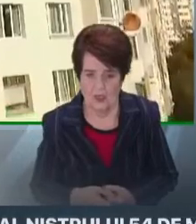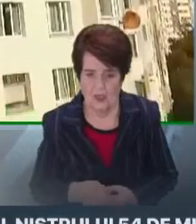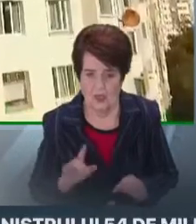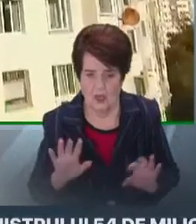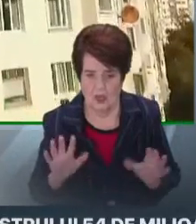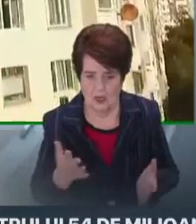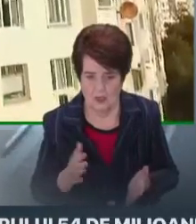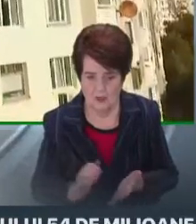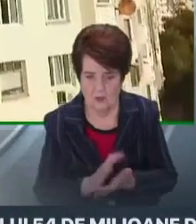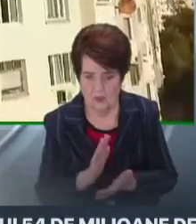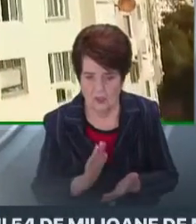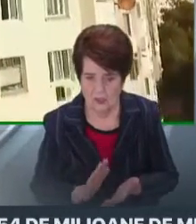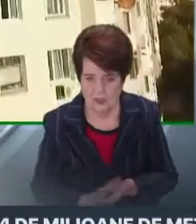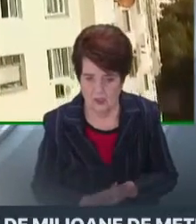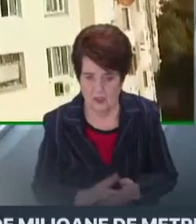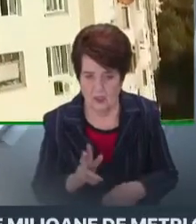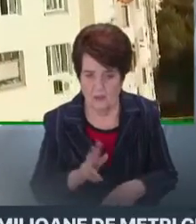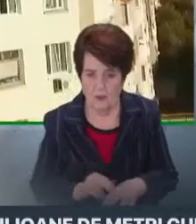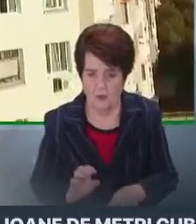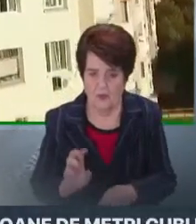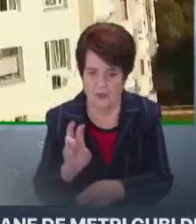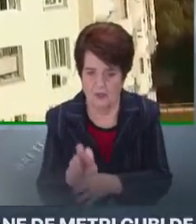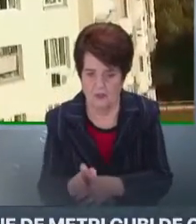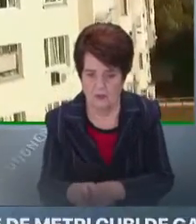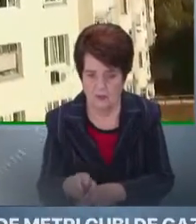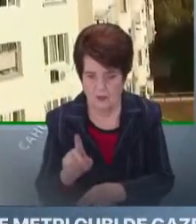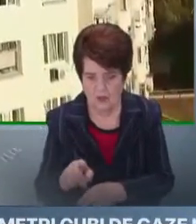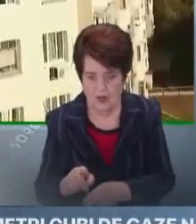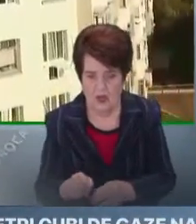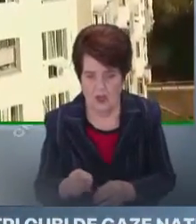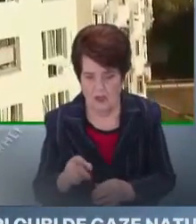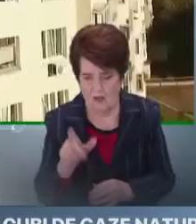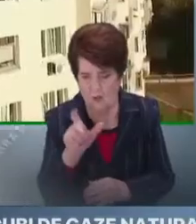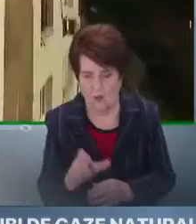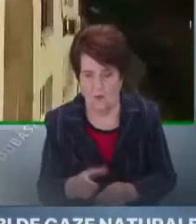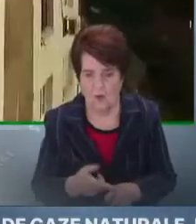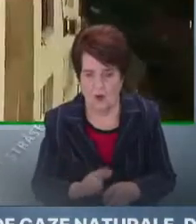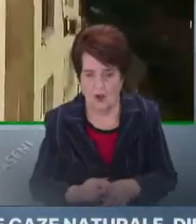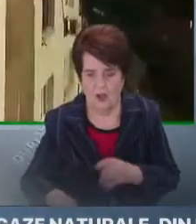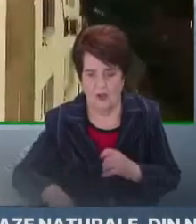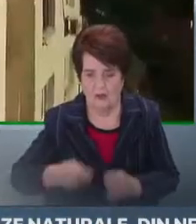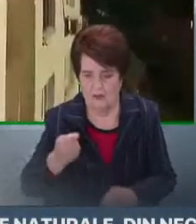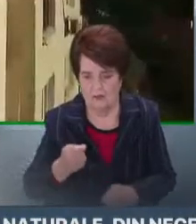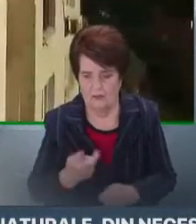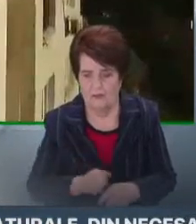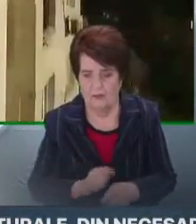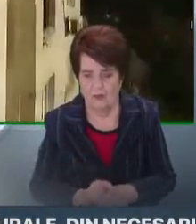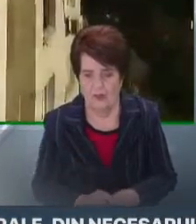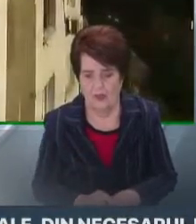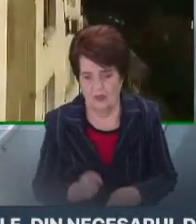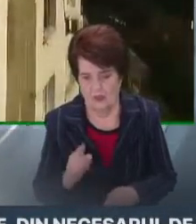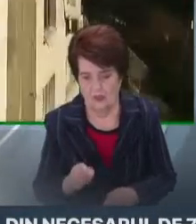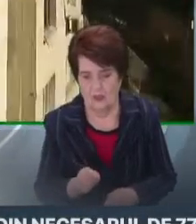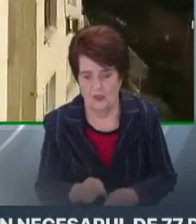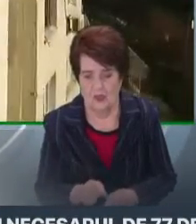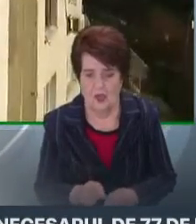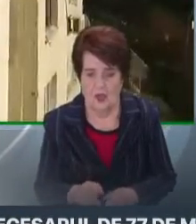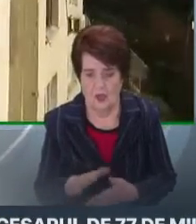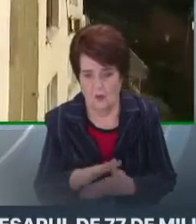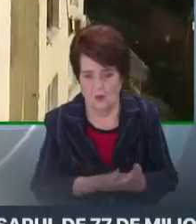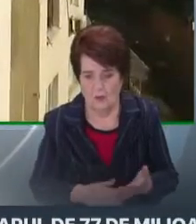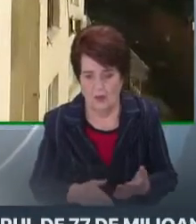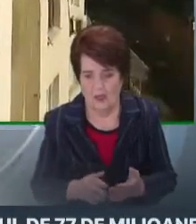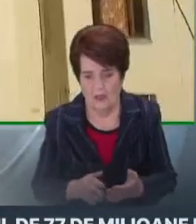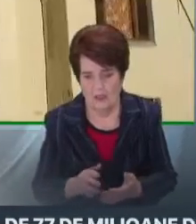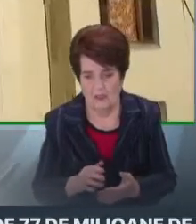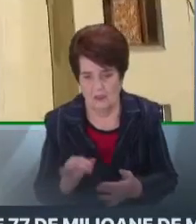cazul se înregistrează, iese poliția la fața locului și deja urmează conform codului contravențional sau codului